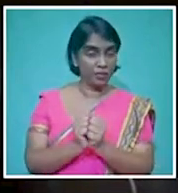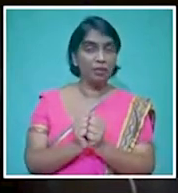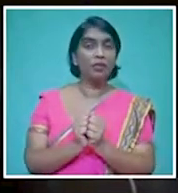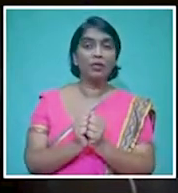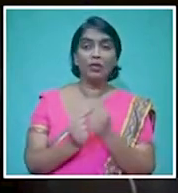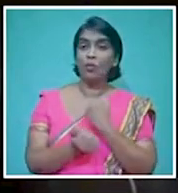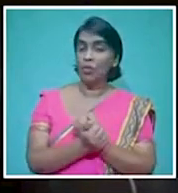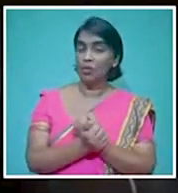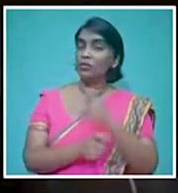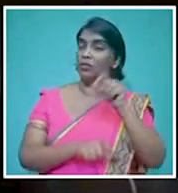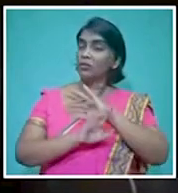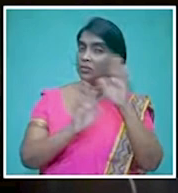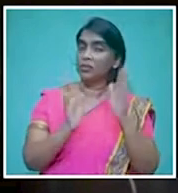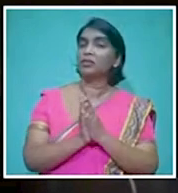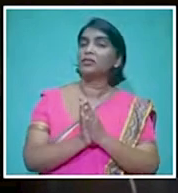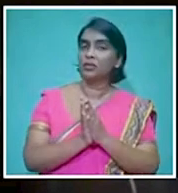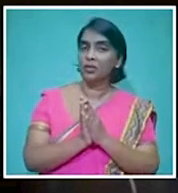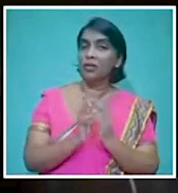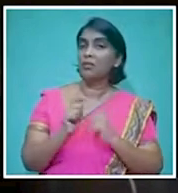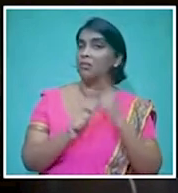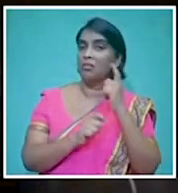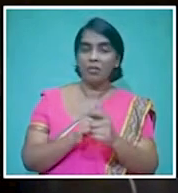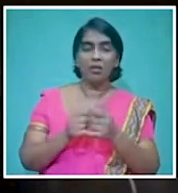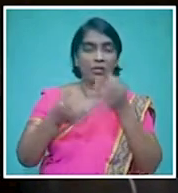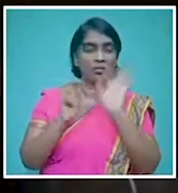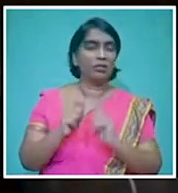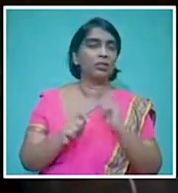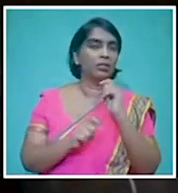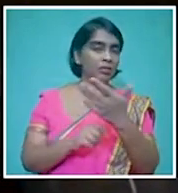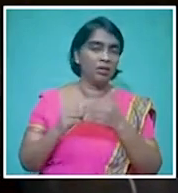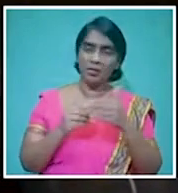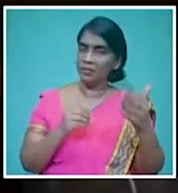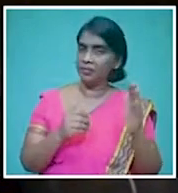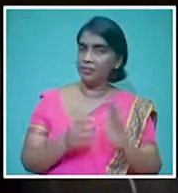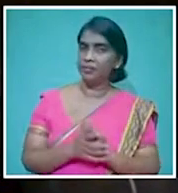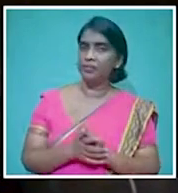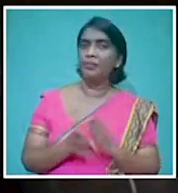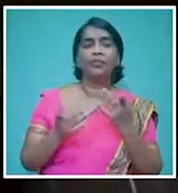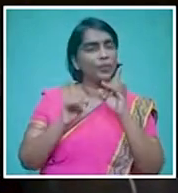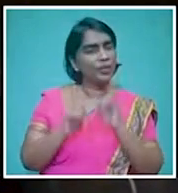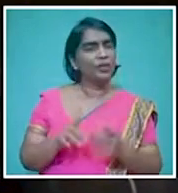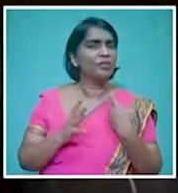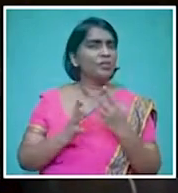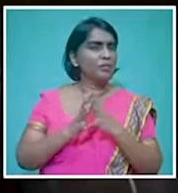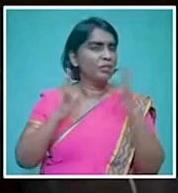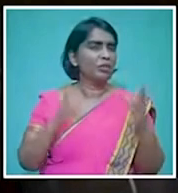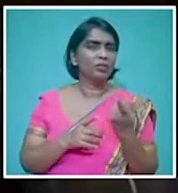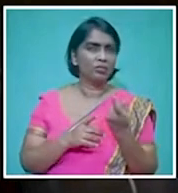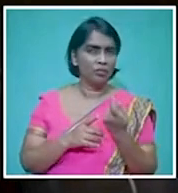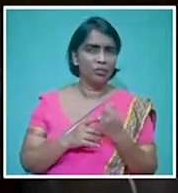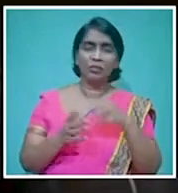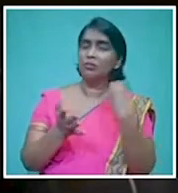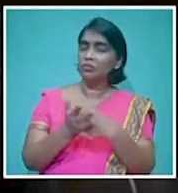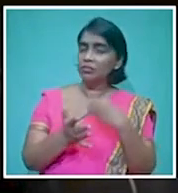එම පොලිස් ඒ ආරක්ෂක සේවාවන්ගේ දීමනාව හරියට දෙන්නේ නැති තත්ත්වයක් අද තියෙන්නේ. ඉතින් මේ විශාල මුදලක් තුලින්